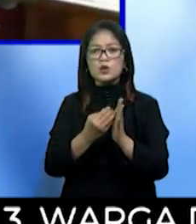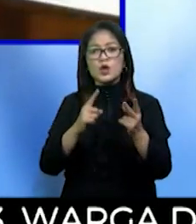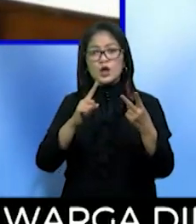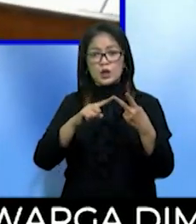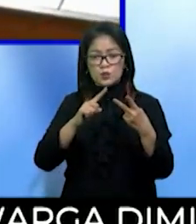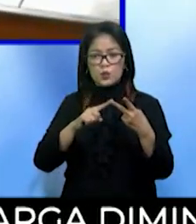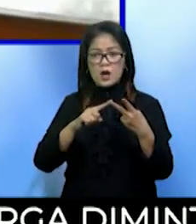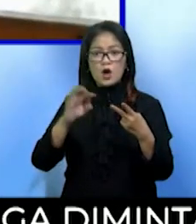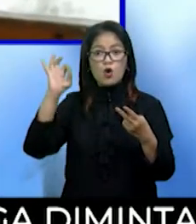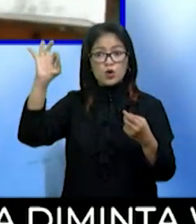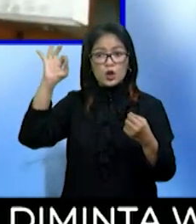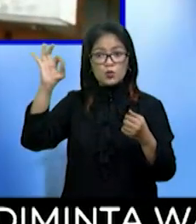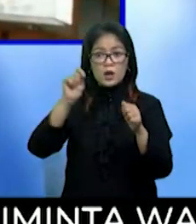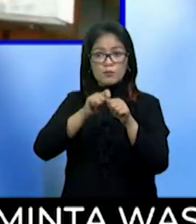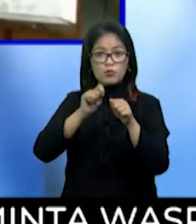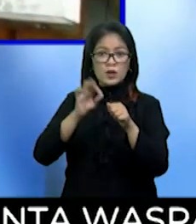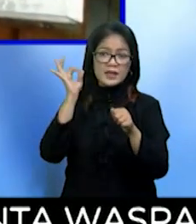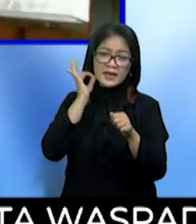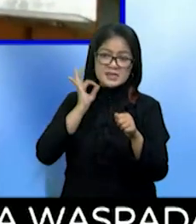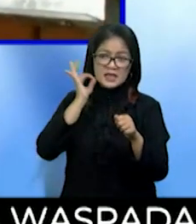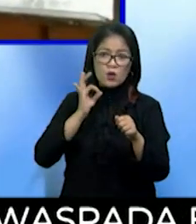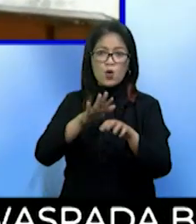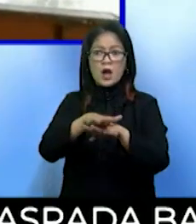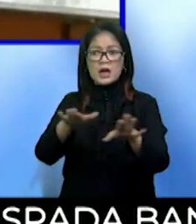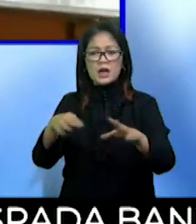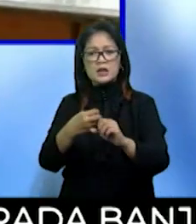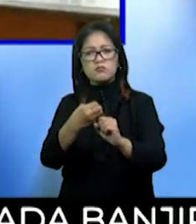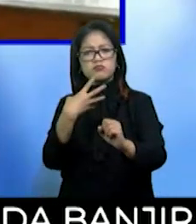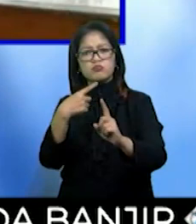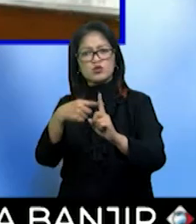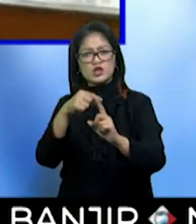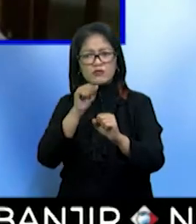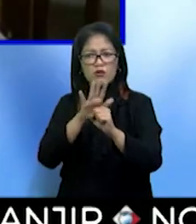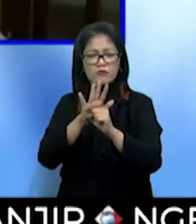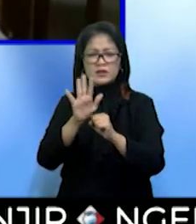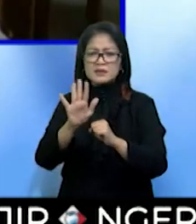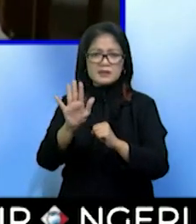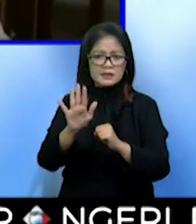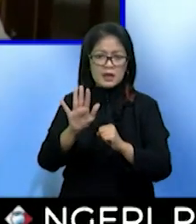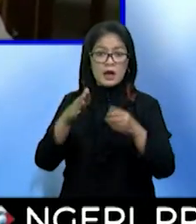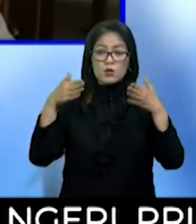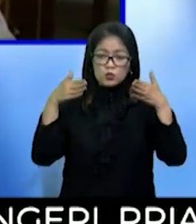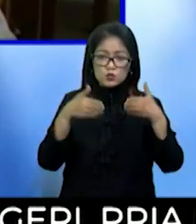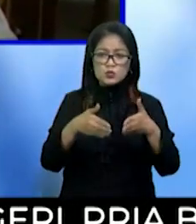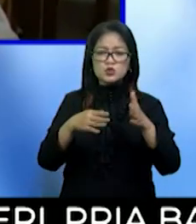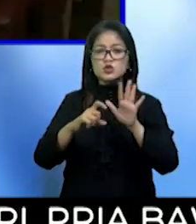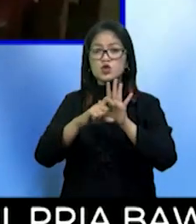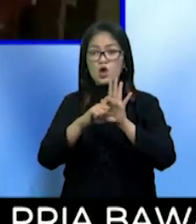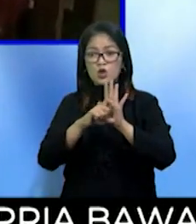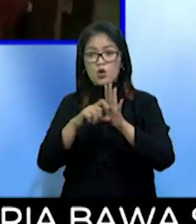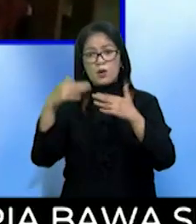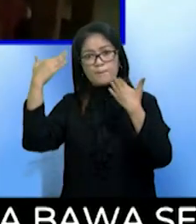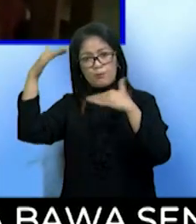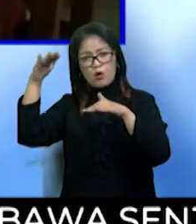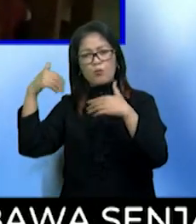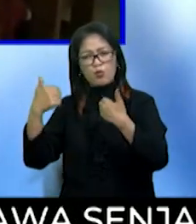tidak membuat resiko anaknya untuk terpapar dengan virus COVID-19, termasuk misalnya walaupun saat ini ke mall sudah boleh ya untuk